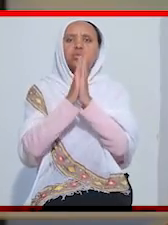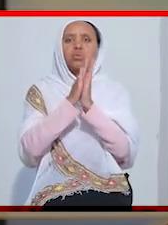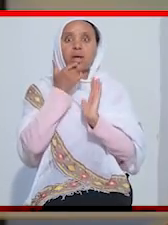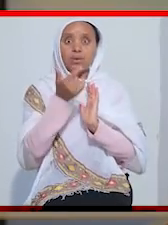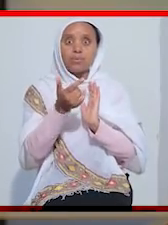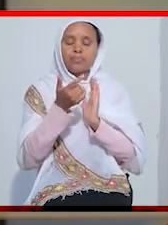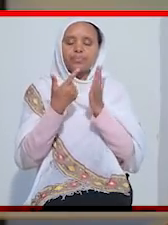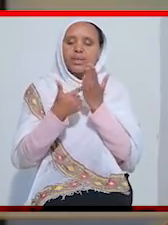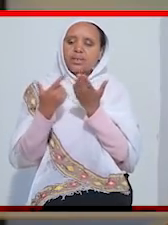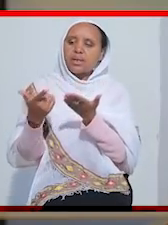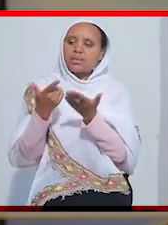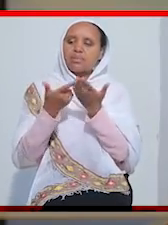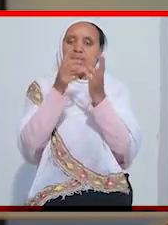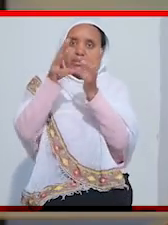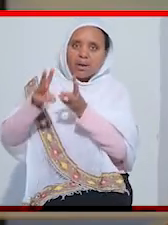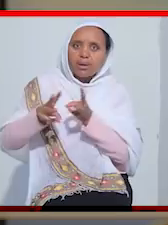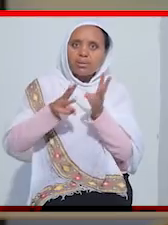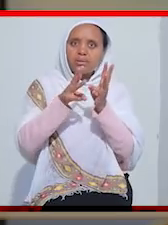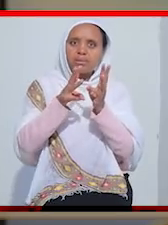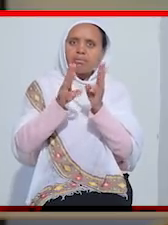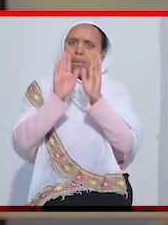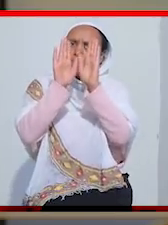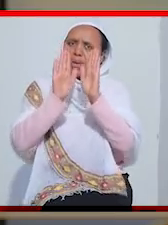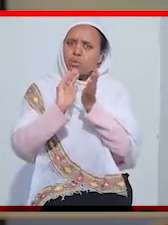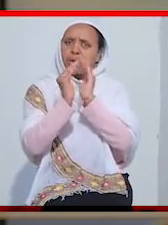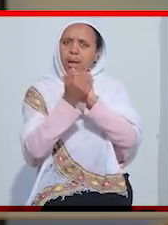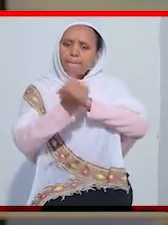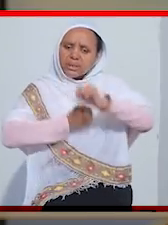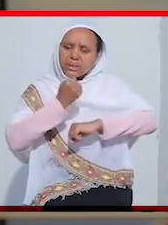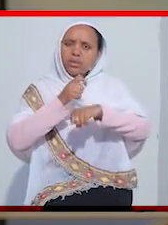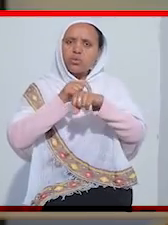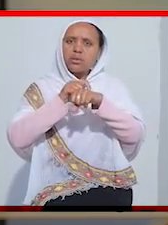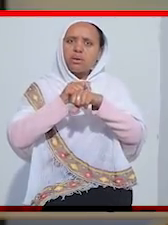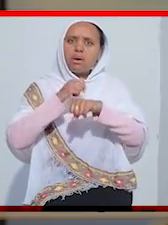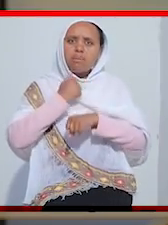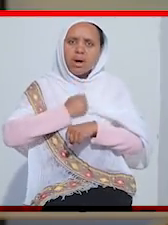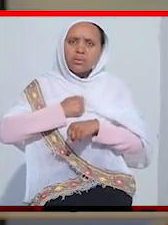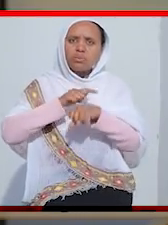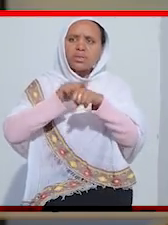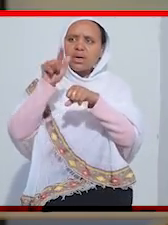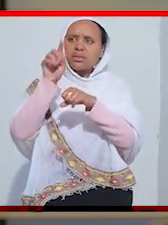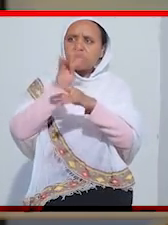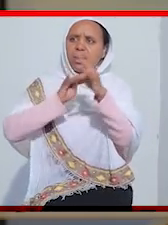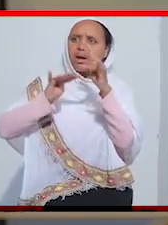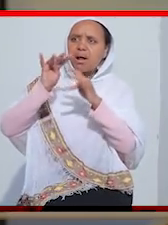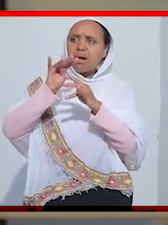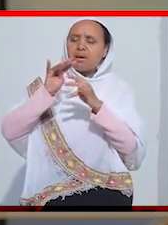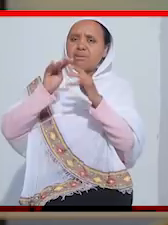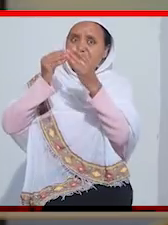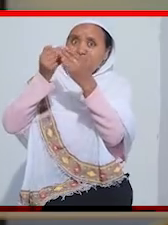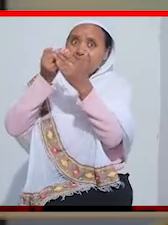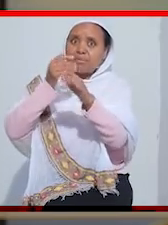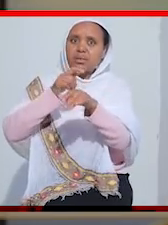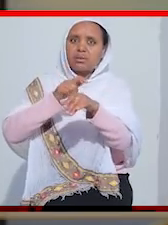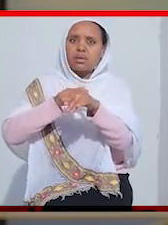ጸልዩ እያለ ነው። ስለዚህ በዚህ መንገድ በሚገርም ሁኔታ በጭንቀታቸው ሰዓት ባዘኑበት ሰዓት ያቺ የመከራ